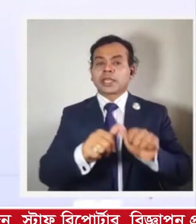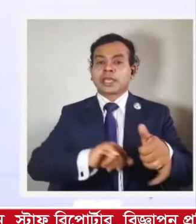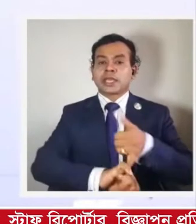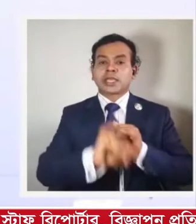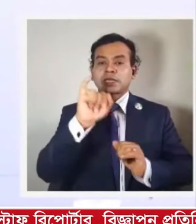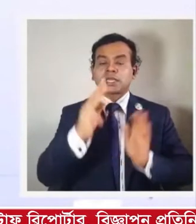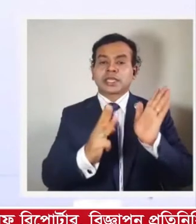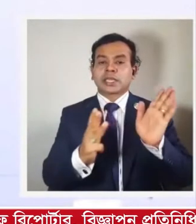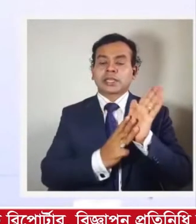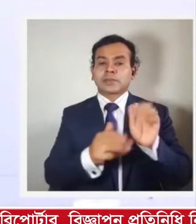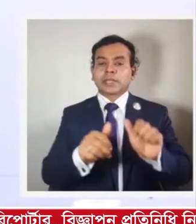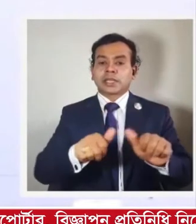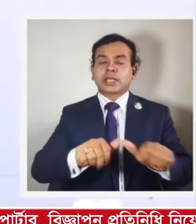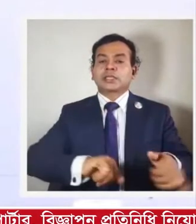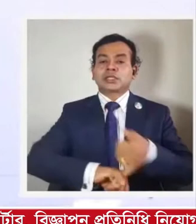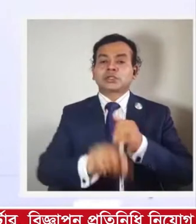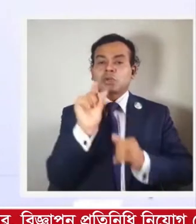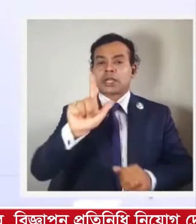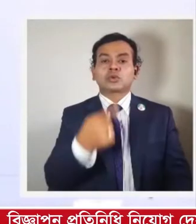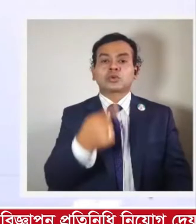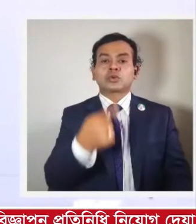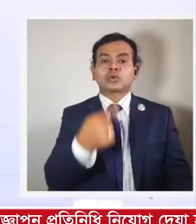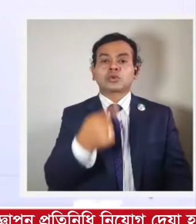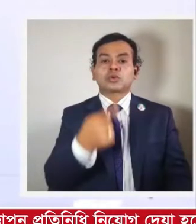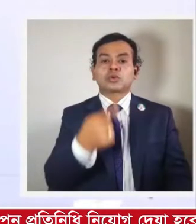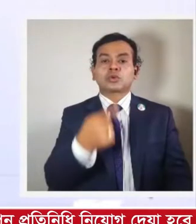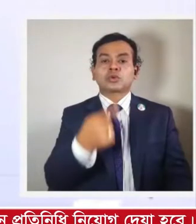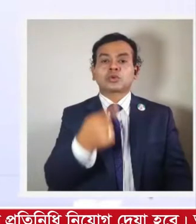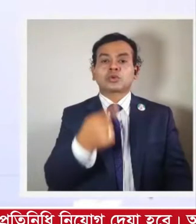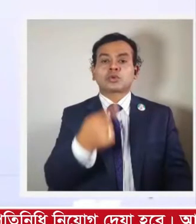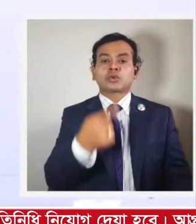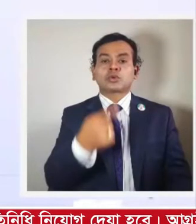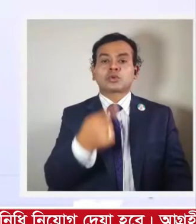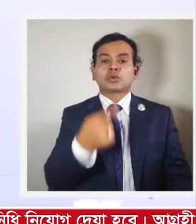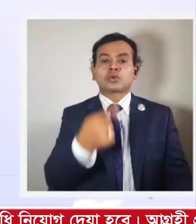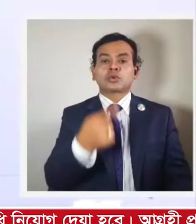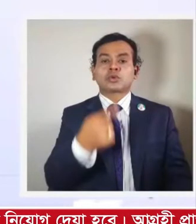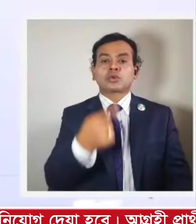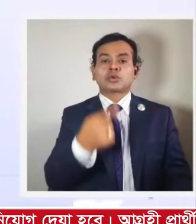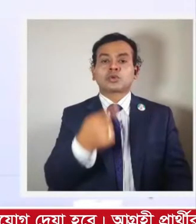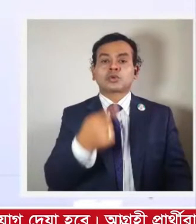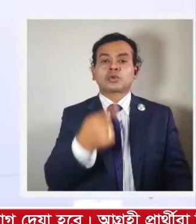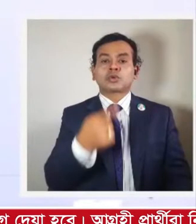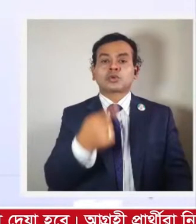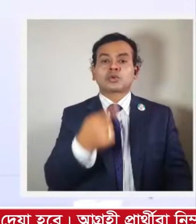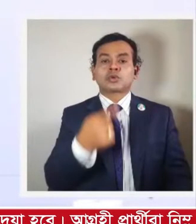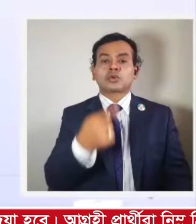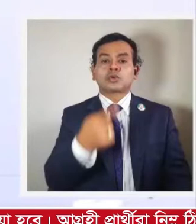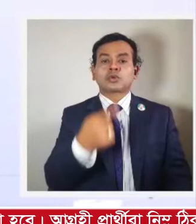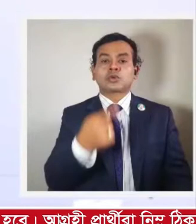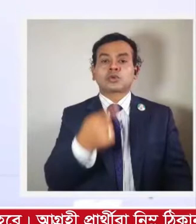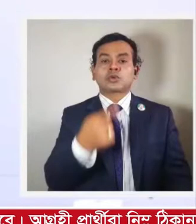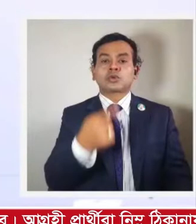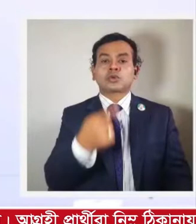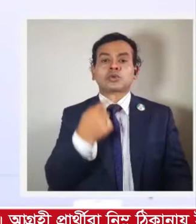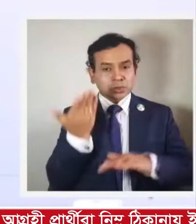নতুন করে 2,856 জনের করোনা ভাইরাস শনাক্ত হয়েছে। এই পর্যন্ত দেশে করোনা শনাক্ত